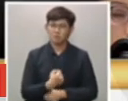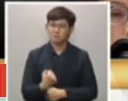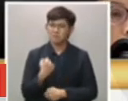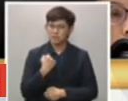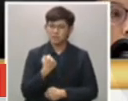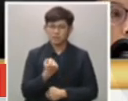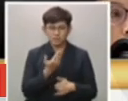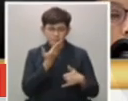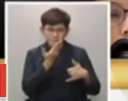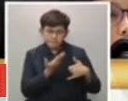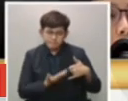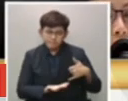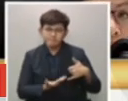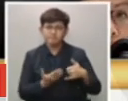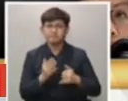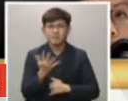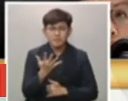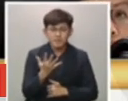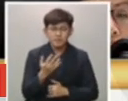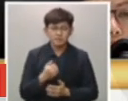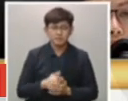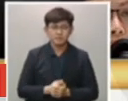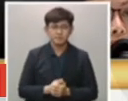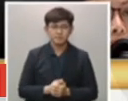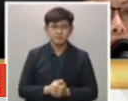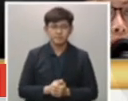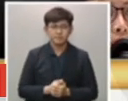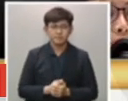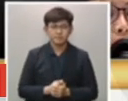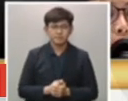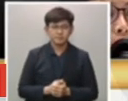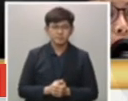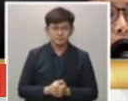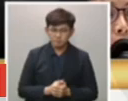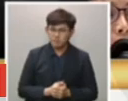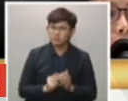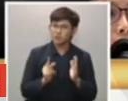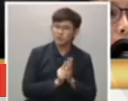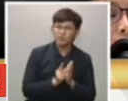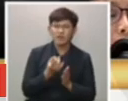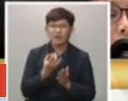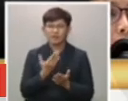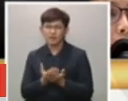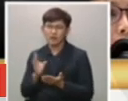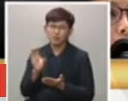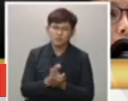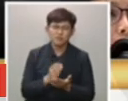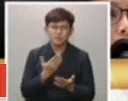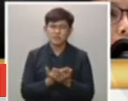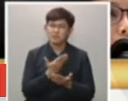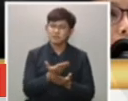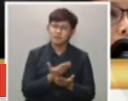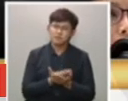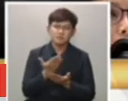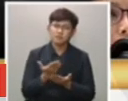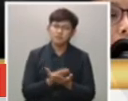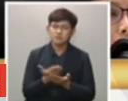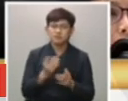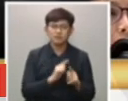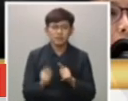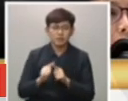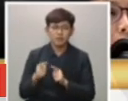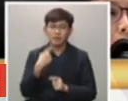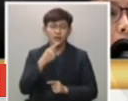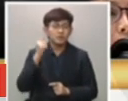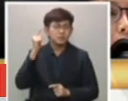อท่านเนี่ยมันไม่มีท่านออกมาตรการอะไรท่านขอให้เขาลงทุนท่านขอให้เขาจับจ่ายใช้สอยก็ไม่มีใ